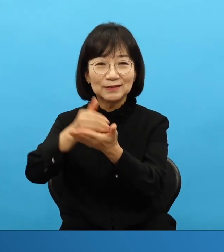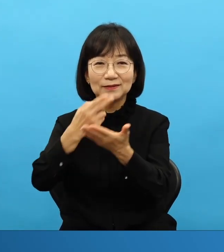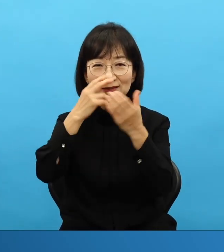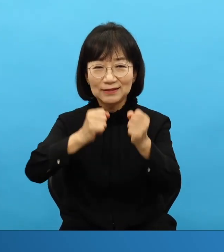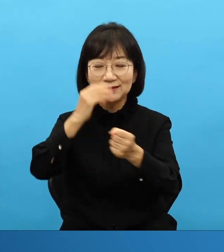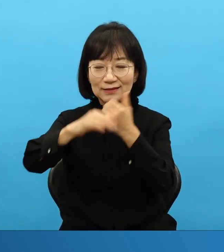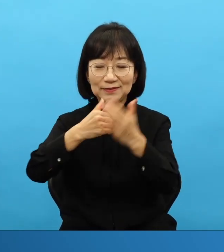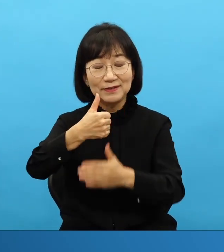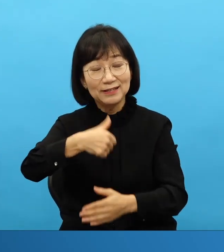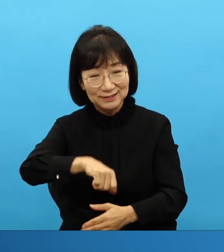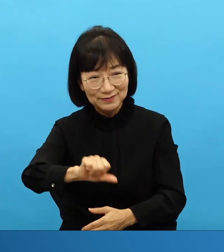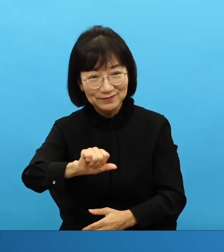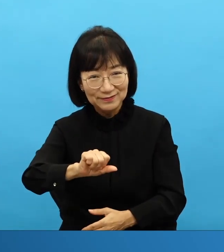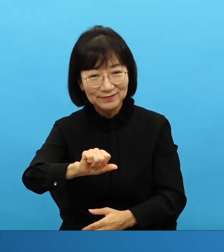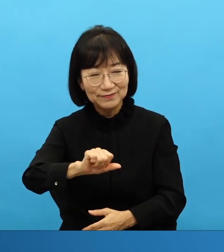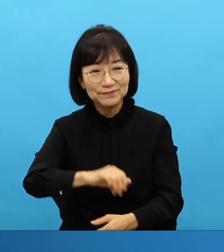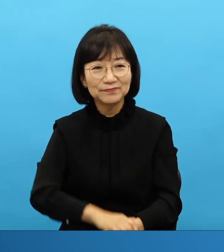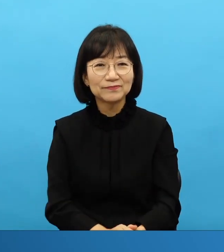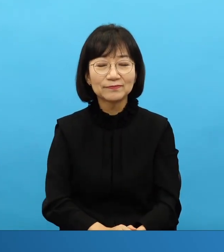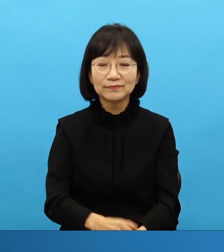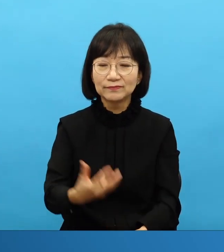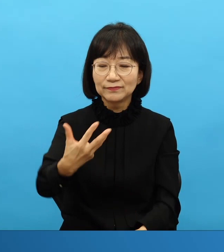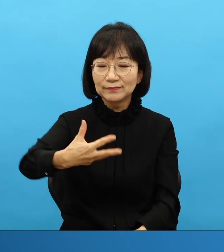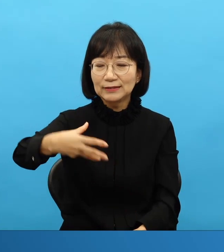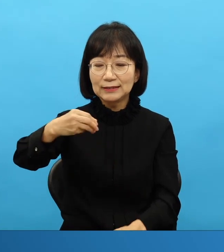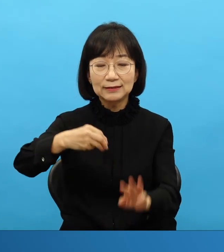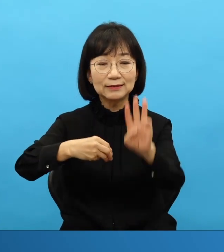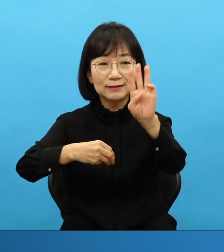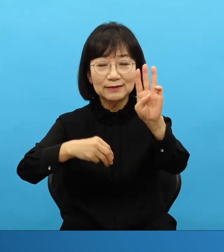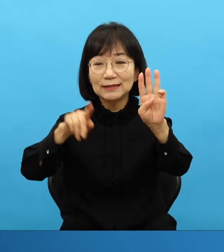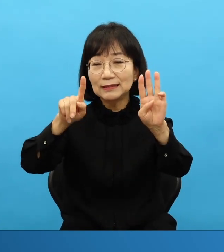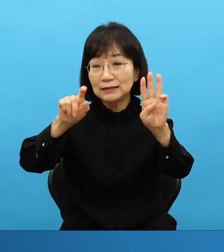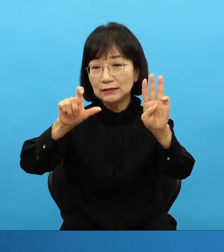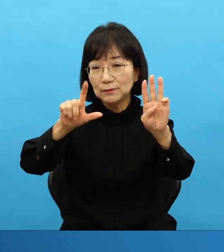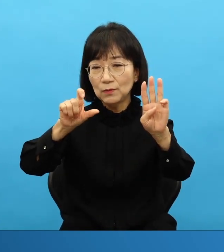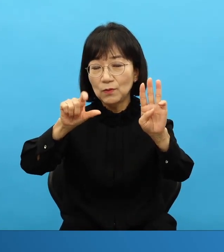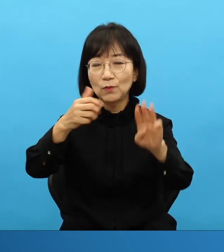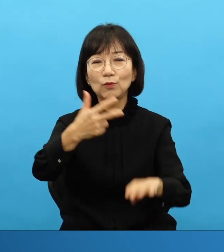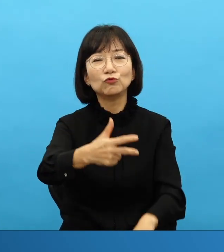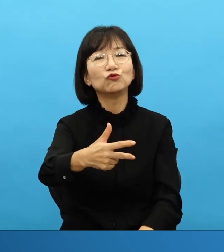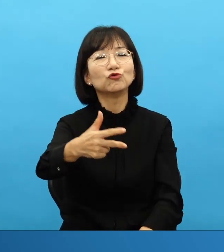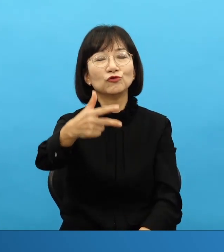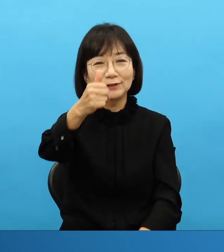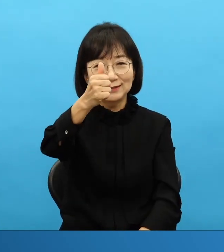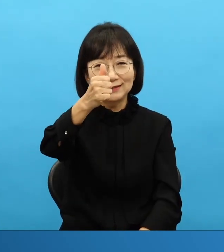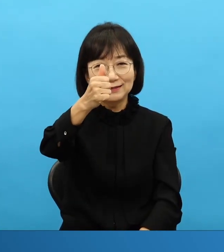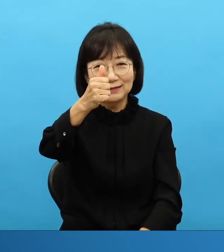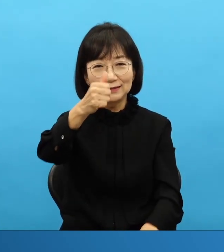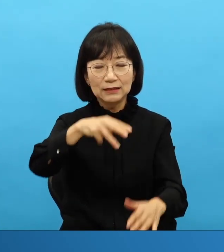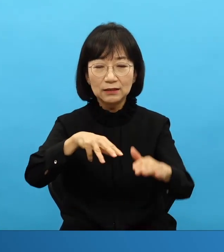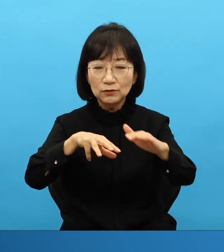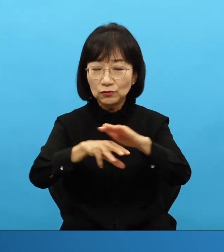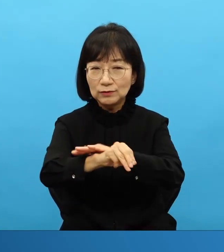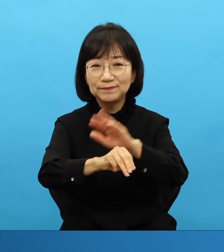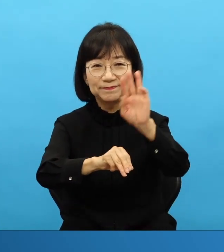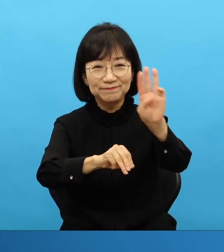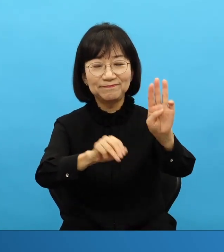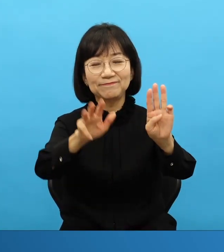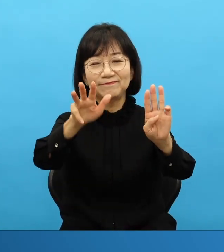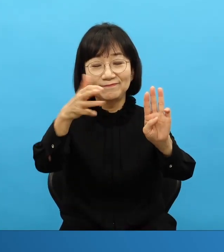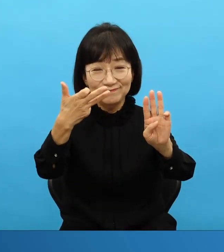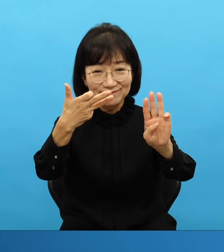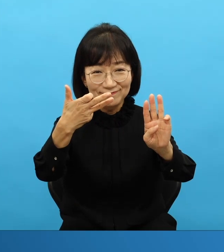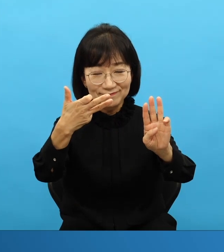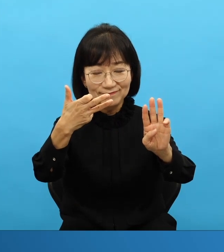창세기 3장 15절의 주인공이, 创世3章15节的主人公， 출애굽기 3장 18절의